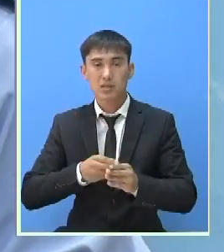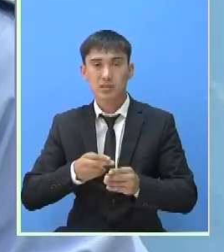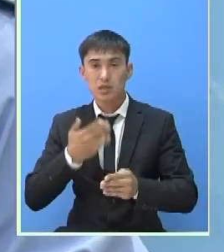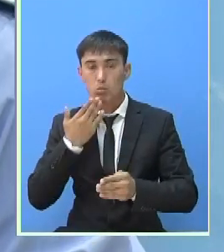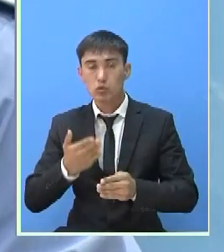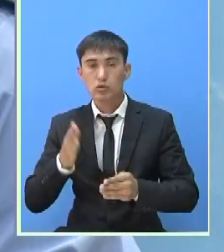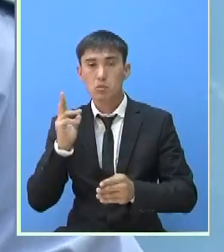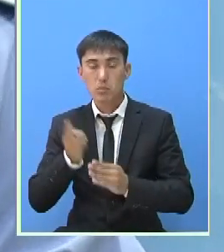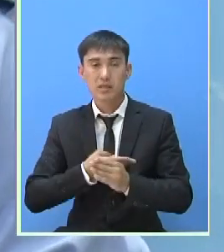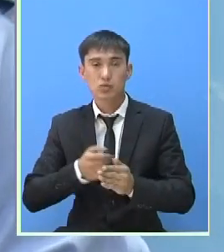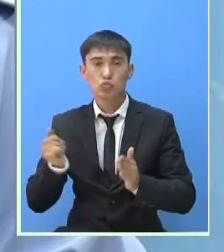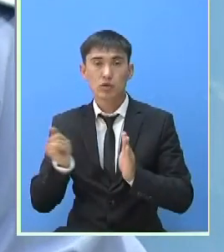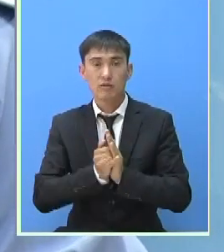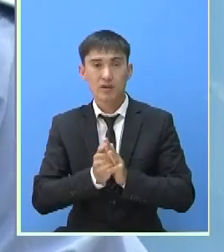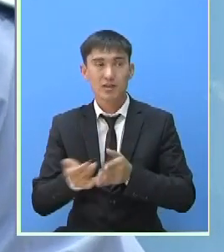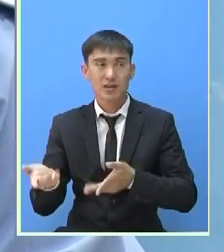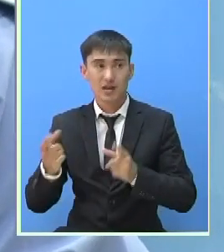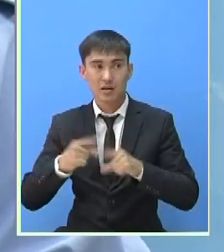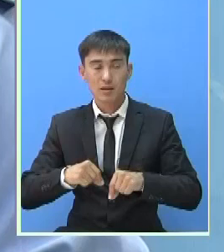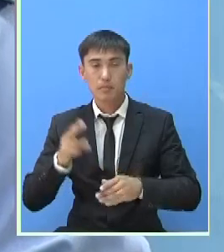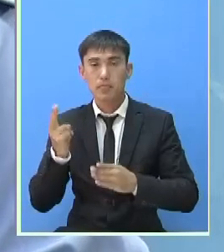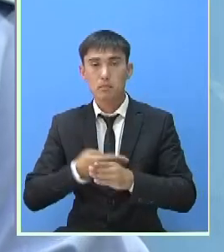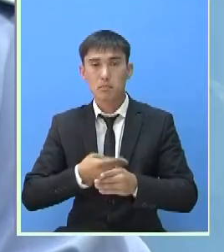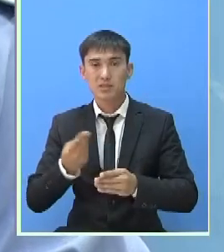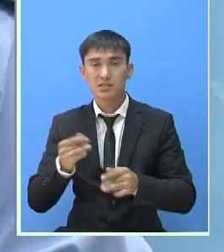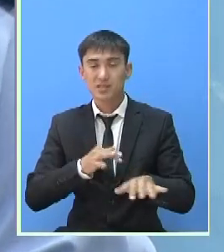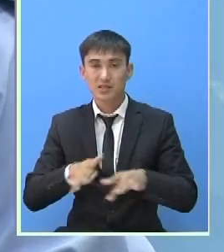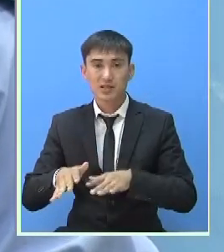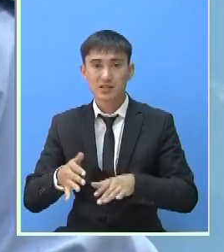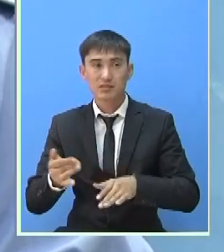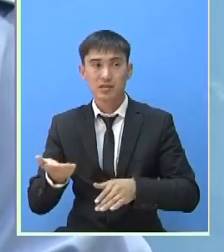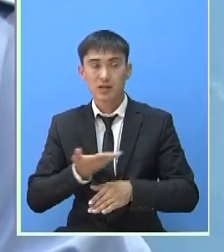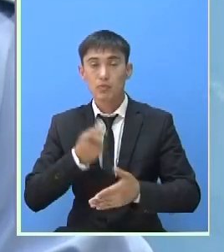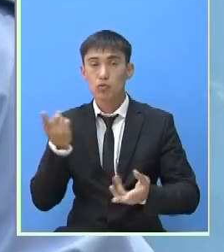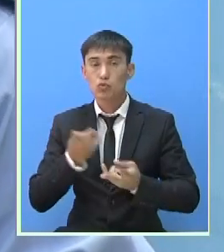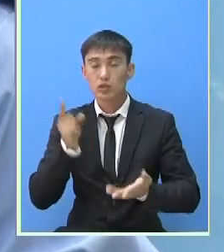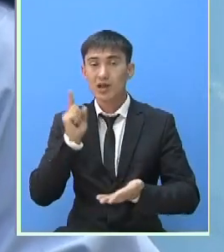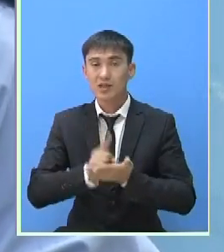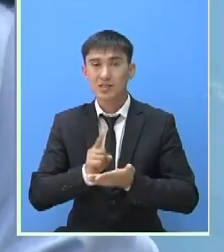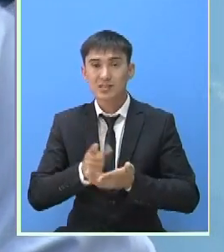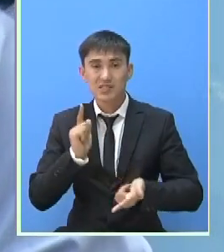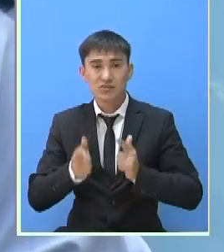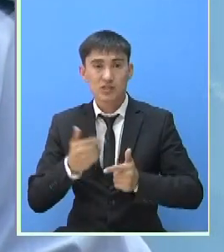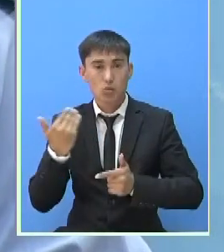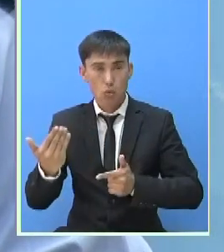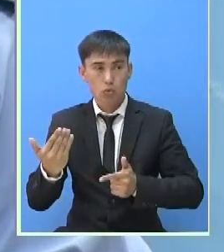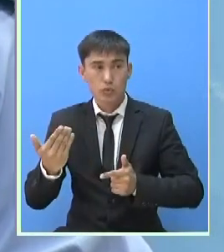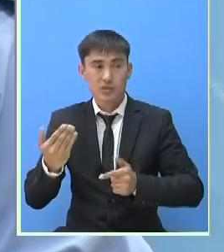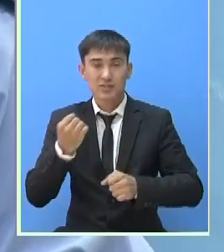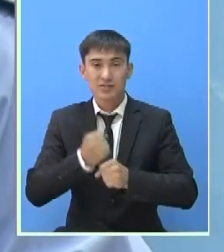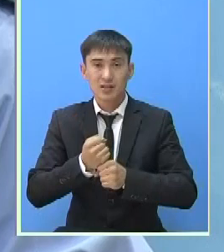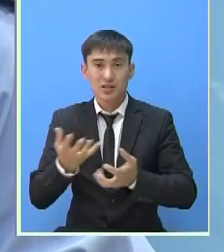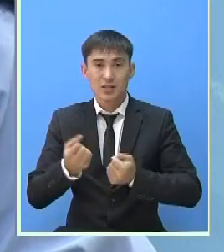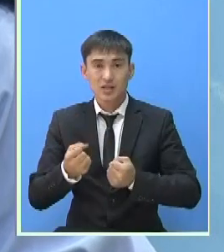без установления, без доставления к нам, без определенных следственных действий, нам надо еще доказать вину, это действительно ли он взял,